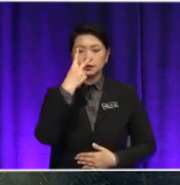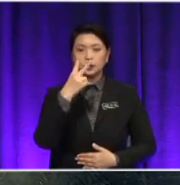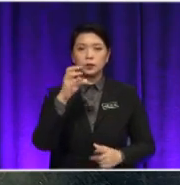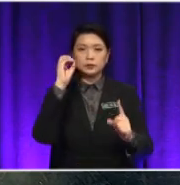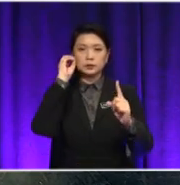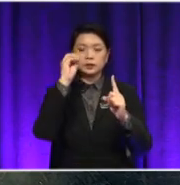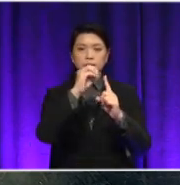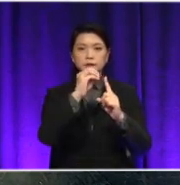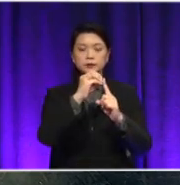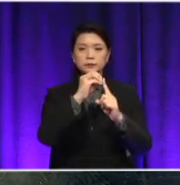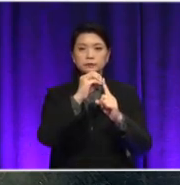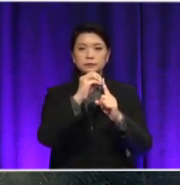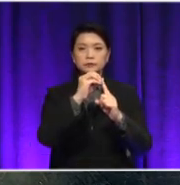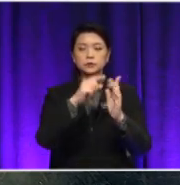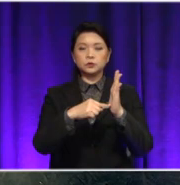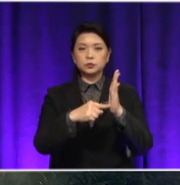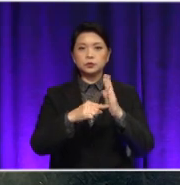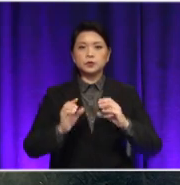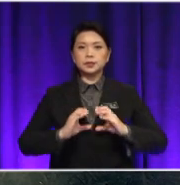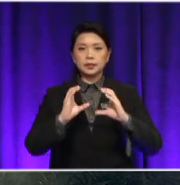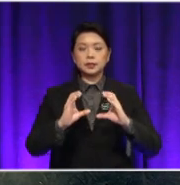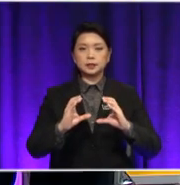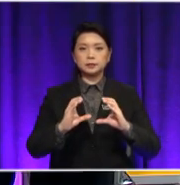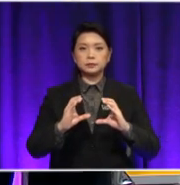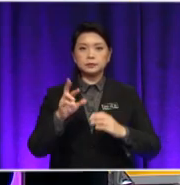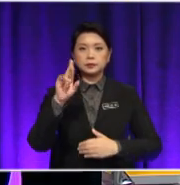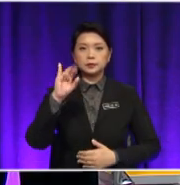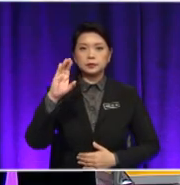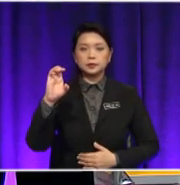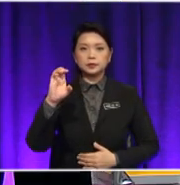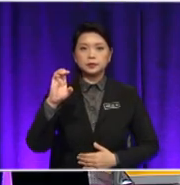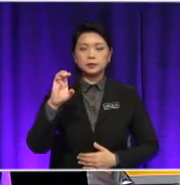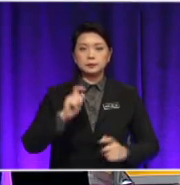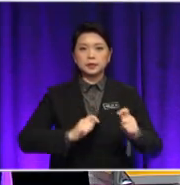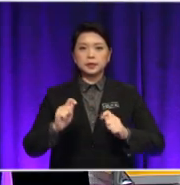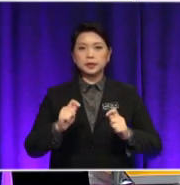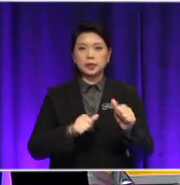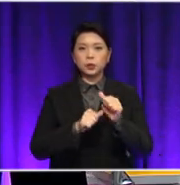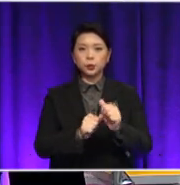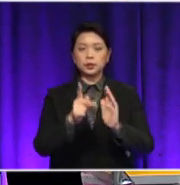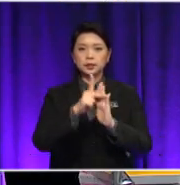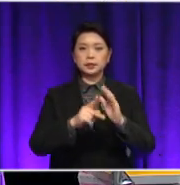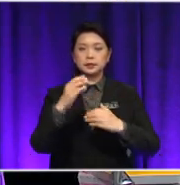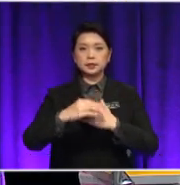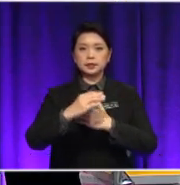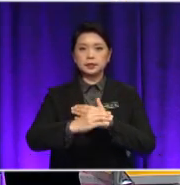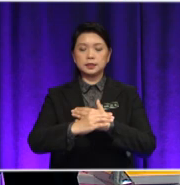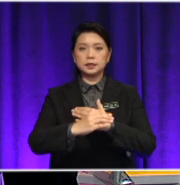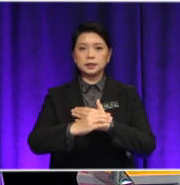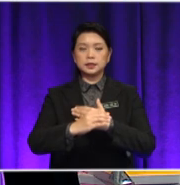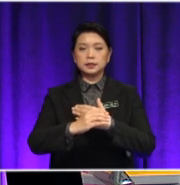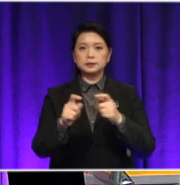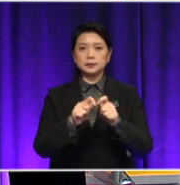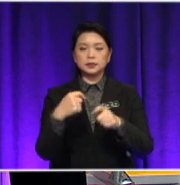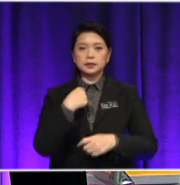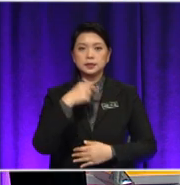iaitu menunjuk cara prosedur rice untuk bertindak mengikut kecederaan. Okey. Okey, seperti kita lihat